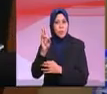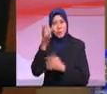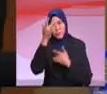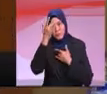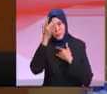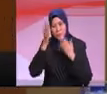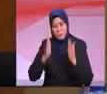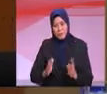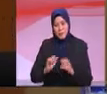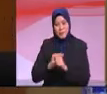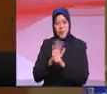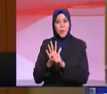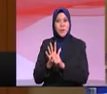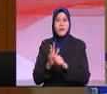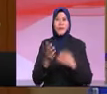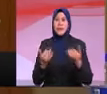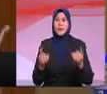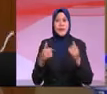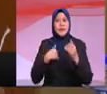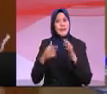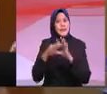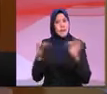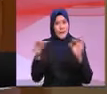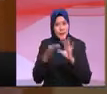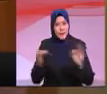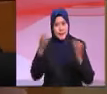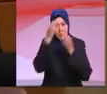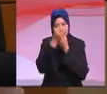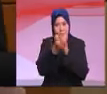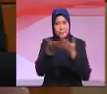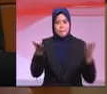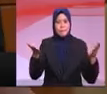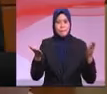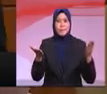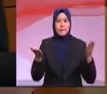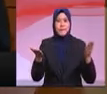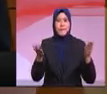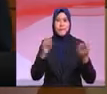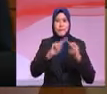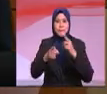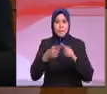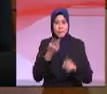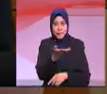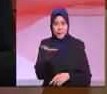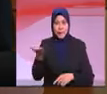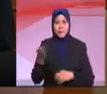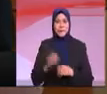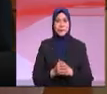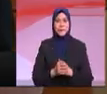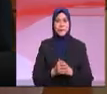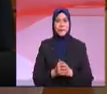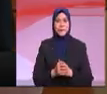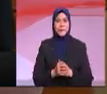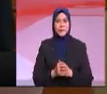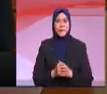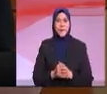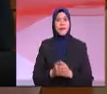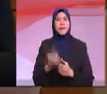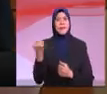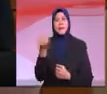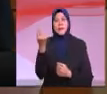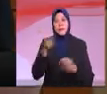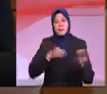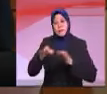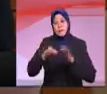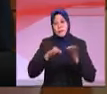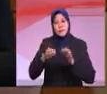pesakit COVID. Apa yang saya nak cerita di sini, ya, untuk makluman sidang media semua, rakan-rakan semua, seperti yang sentiasa dijelaskan oleh